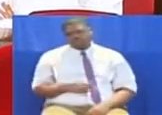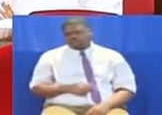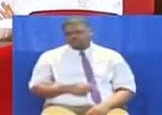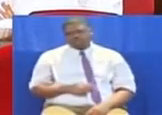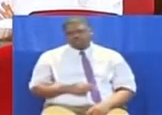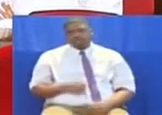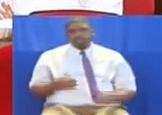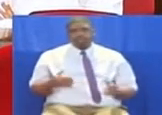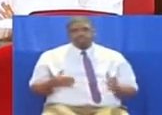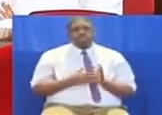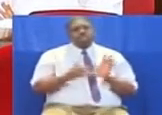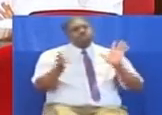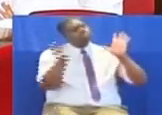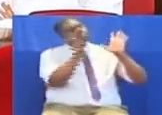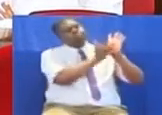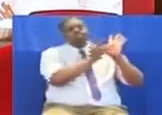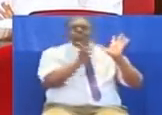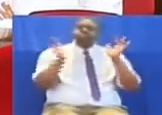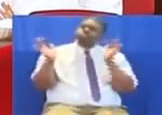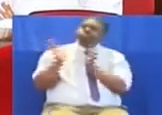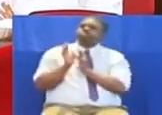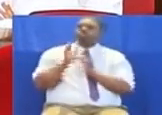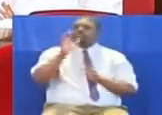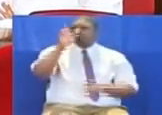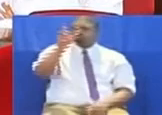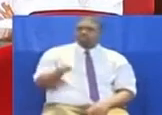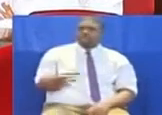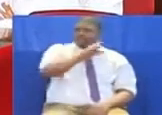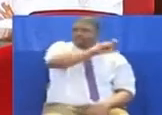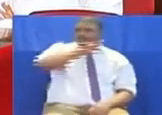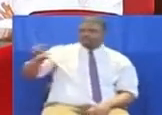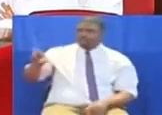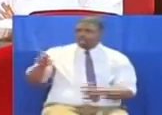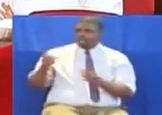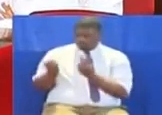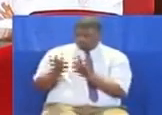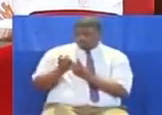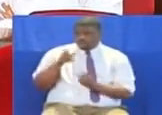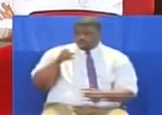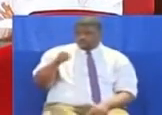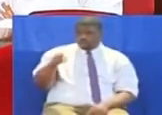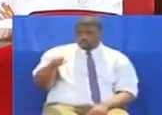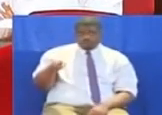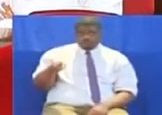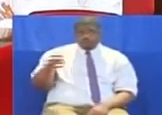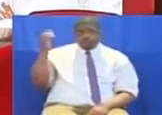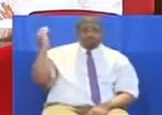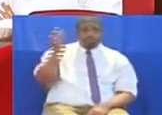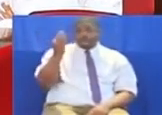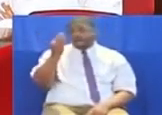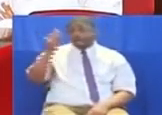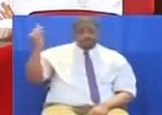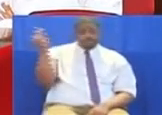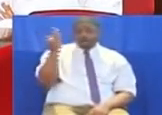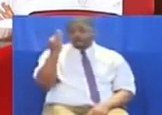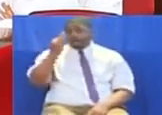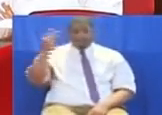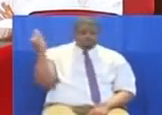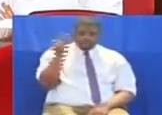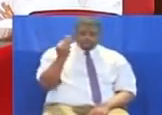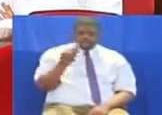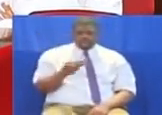mpaka msalabani akapelekwa msalabani akajo, na wale wale aliyokuwa anawahubiria habari njema